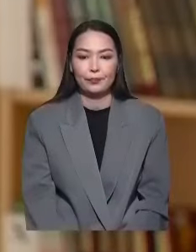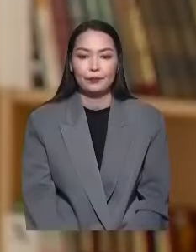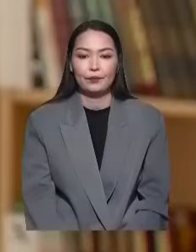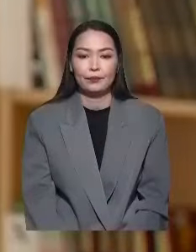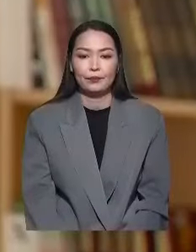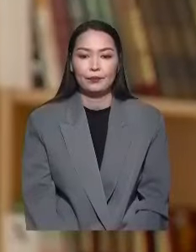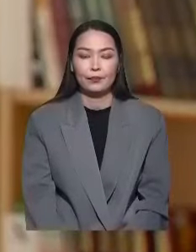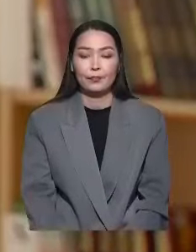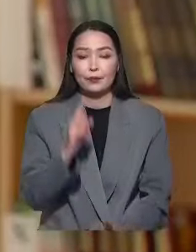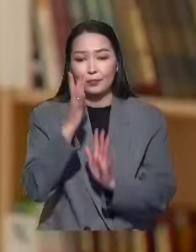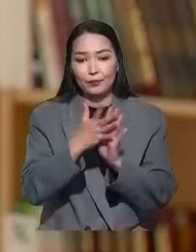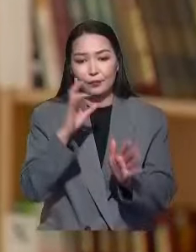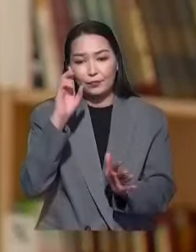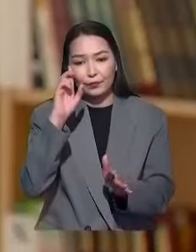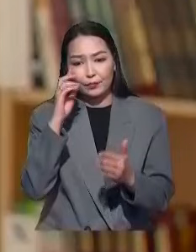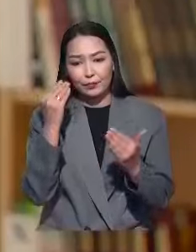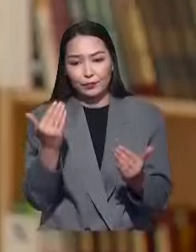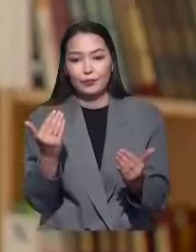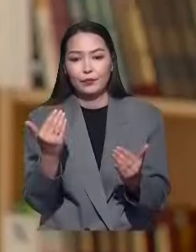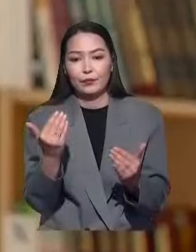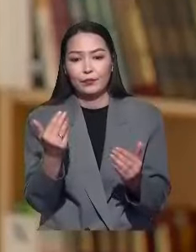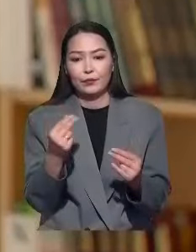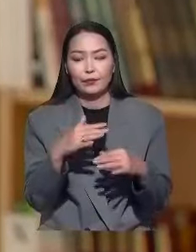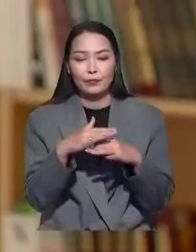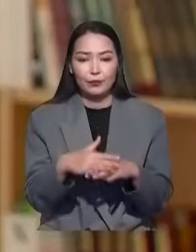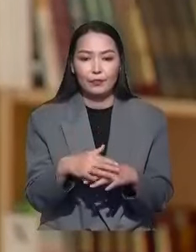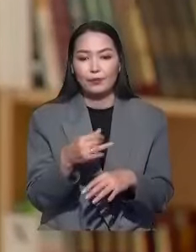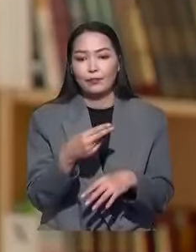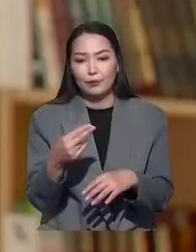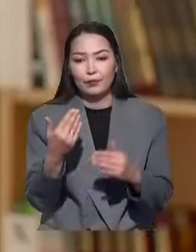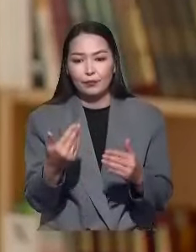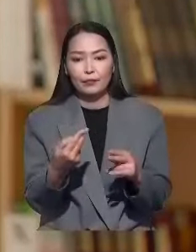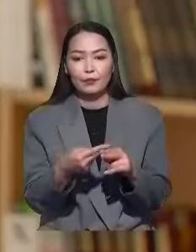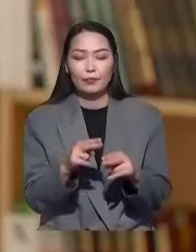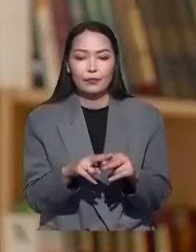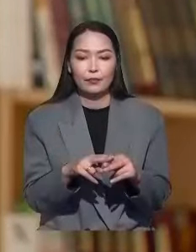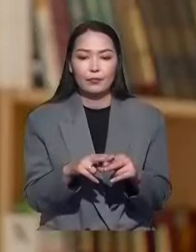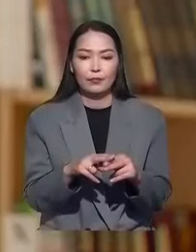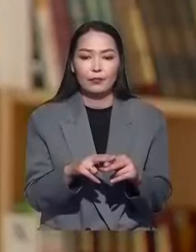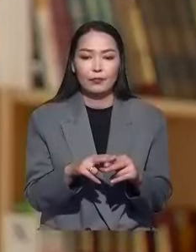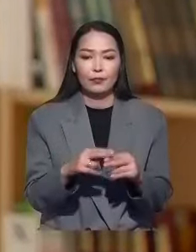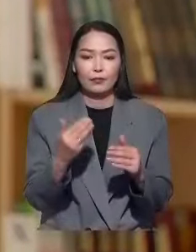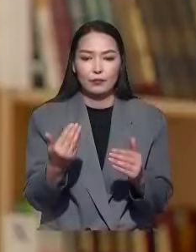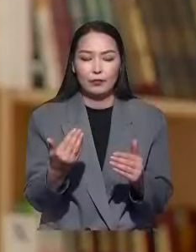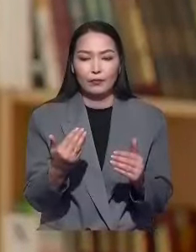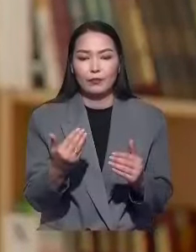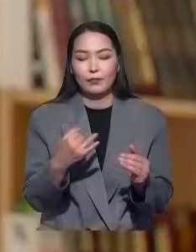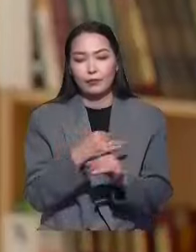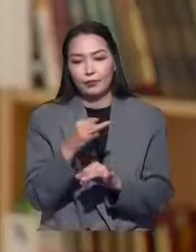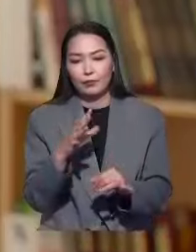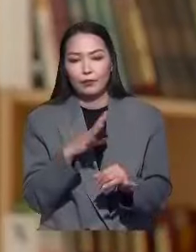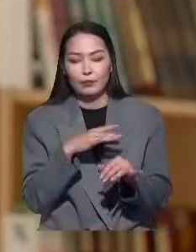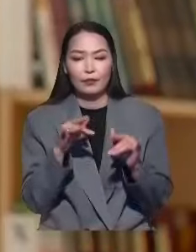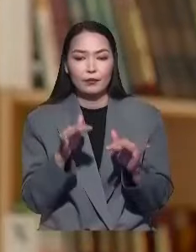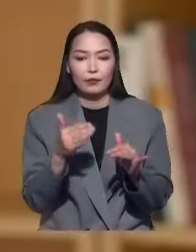Понимаете, государственные служащие, они не с неба сваливаются, да, и их не готовят на каких-то заводах отдельные. Они